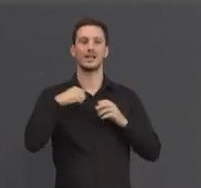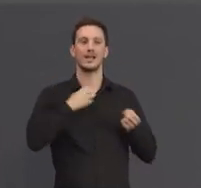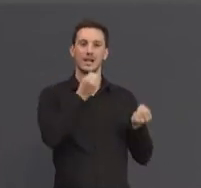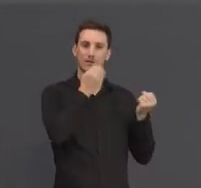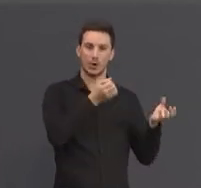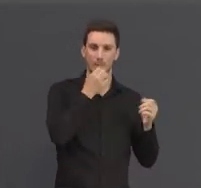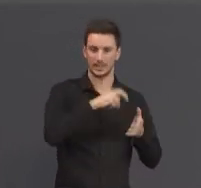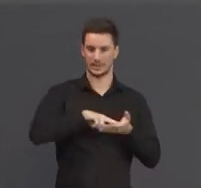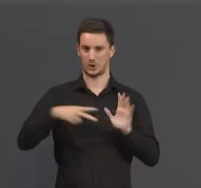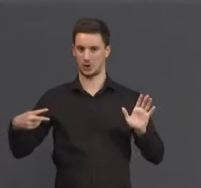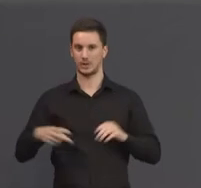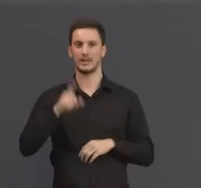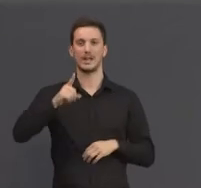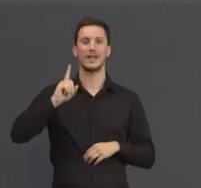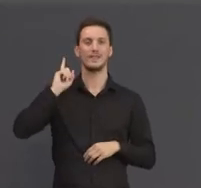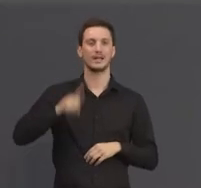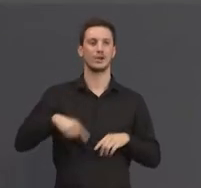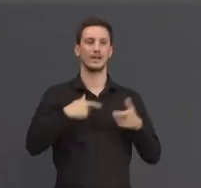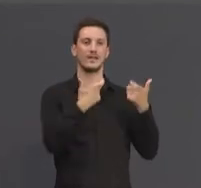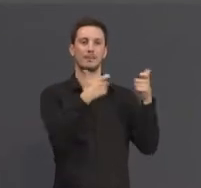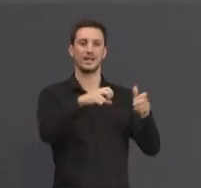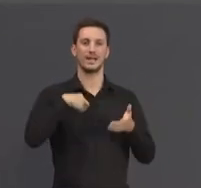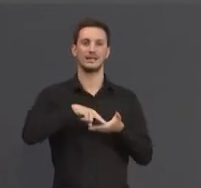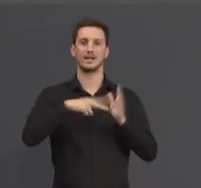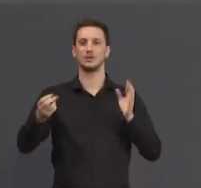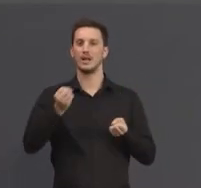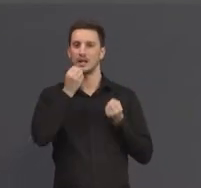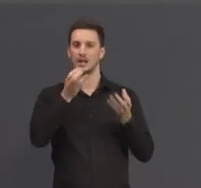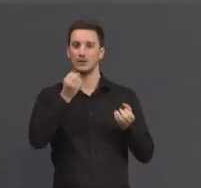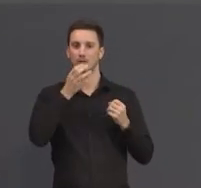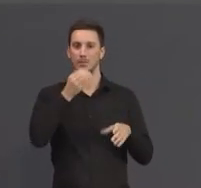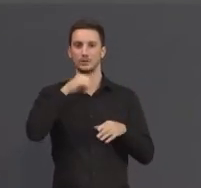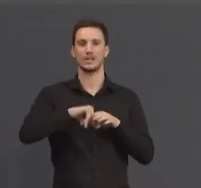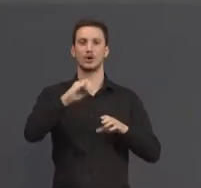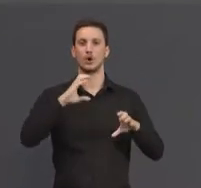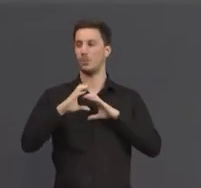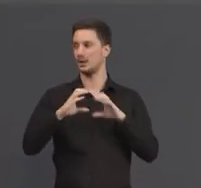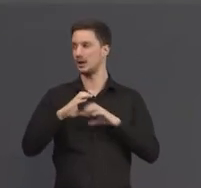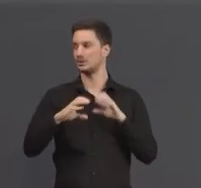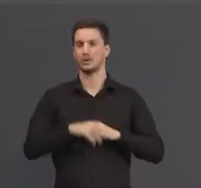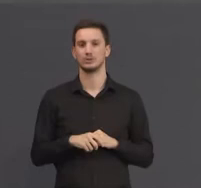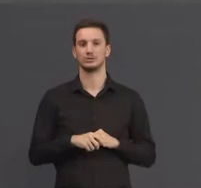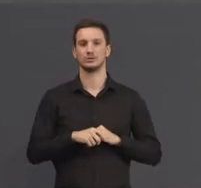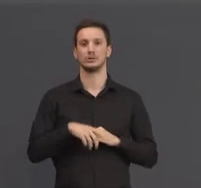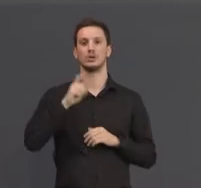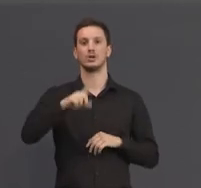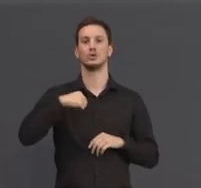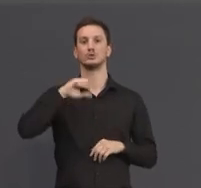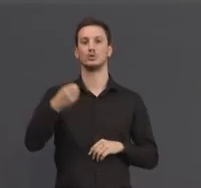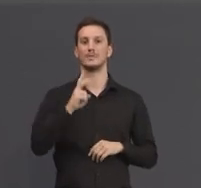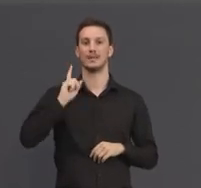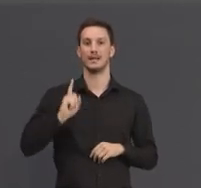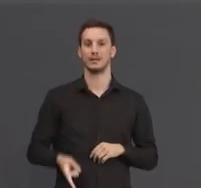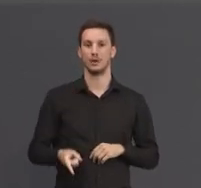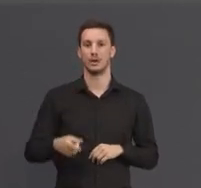Informació, director del Departament de Tecnologies de la Informació i les Comunicacions, sotsdirectora del Departament